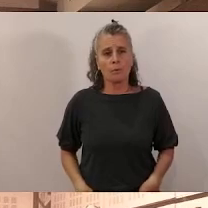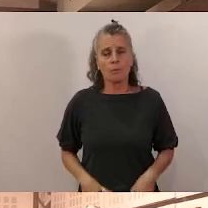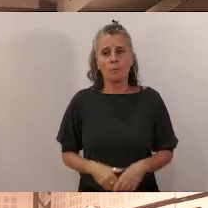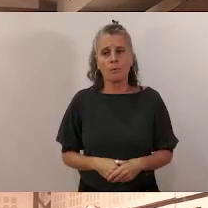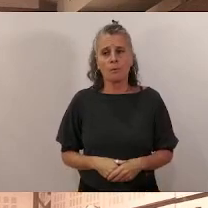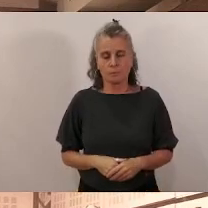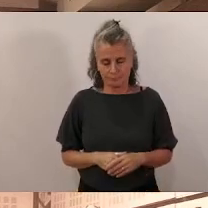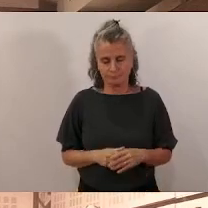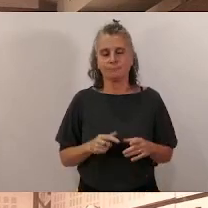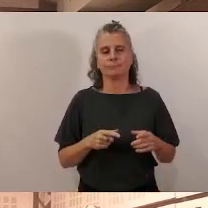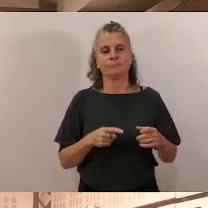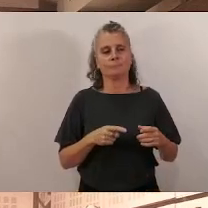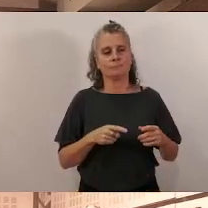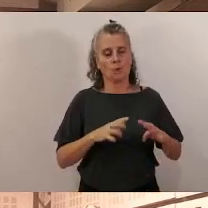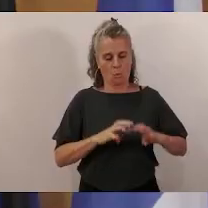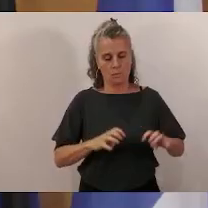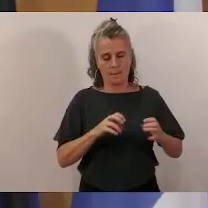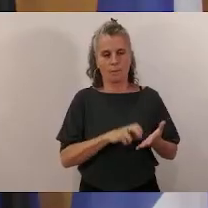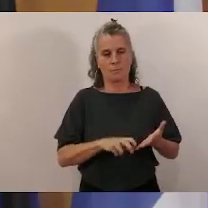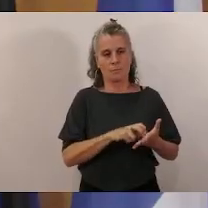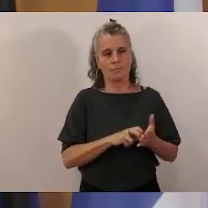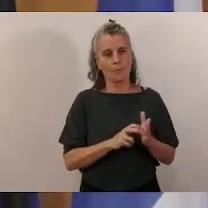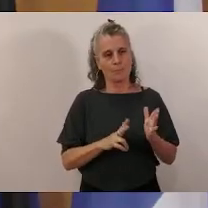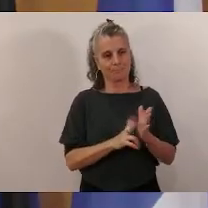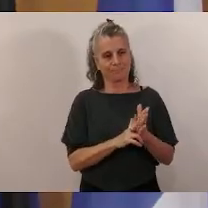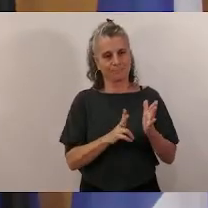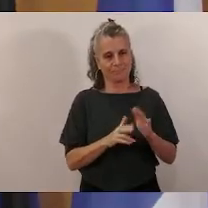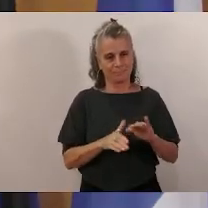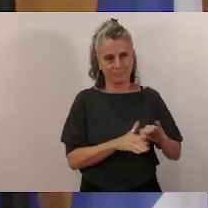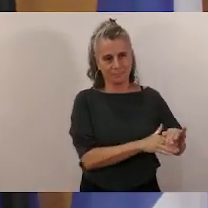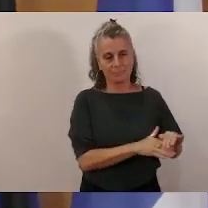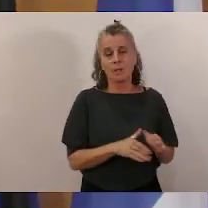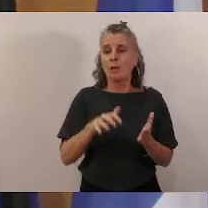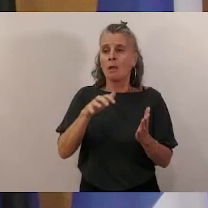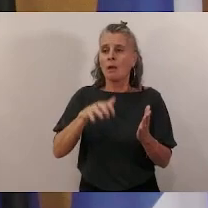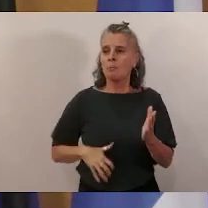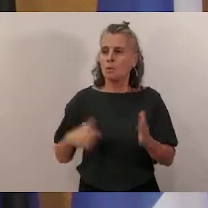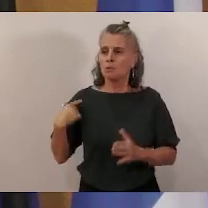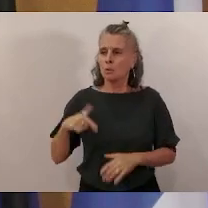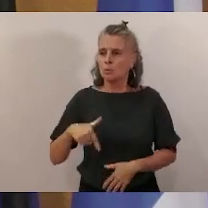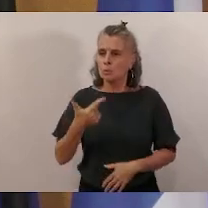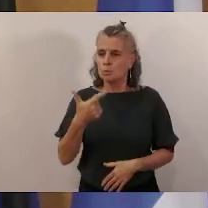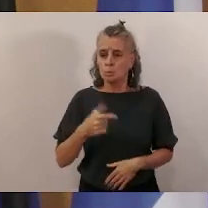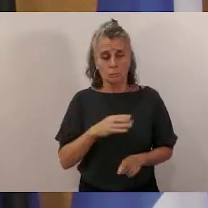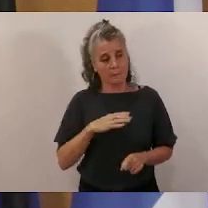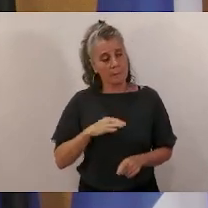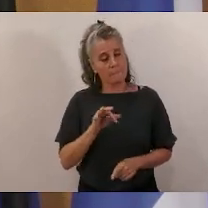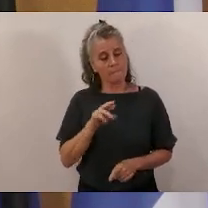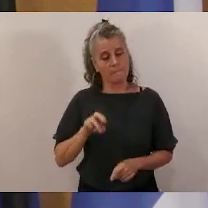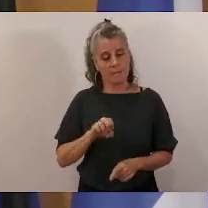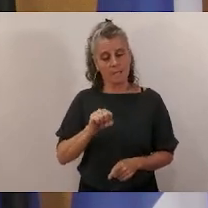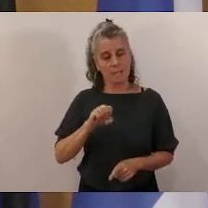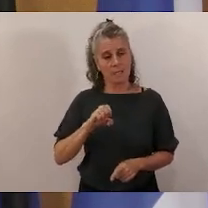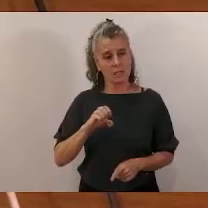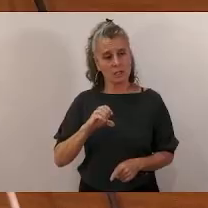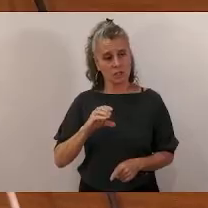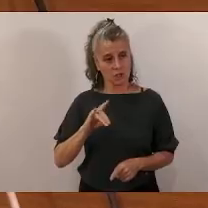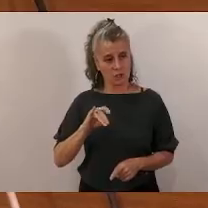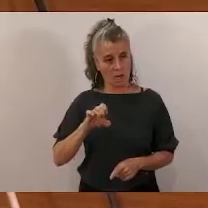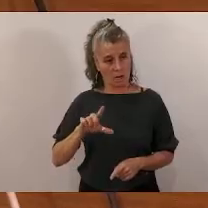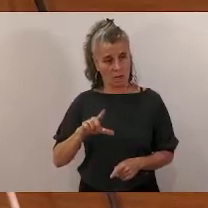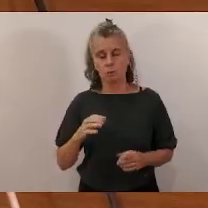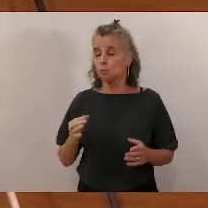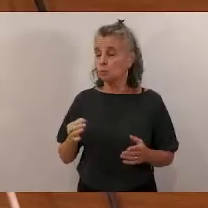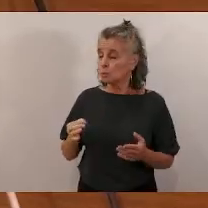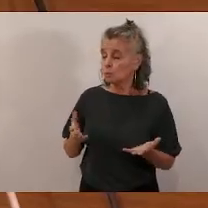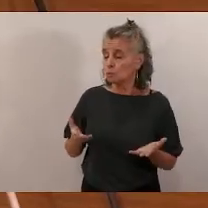Avis favorable du Conseil d'arrondissement. Le rapport numéro 12, Madame Fréchel. Oui, il s'agit d'un rapport